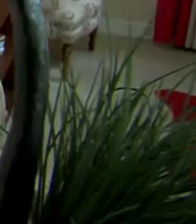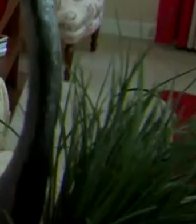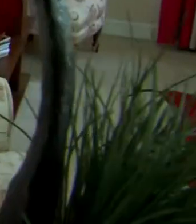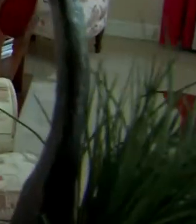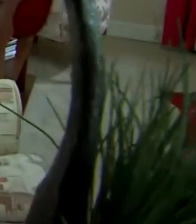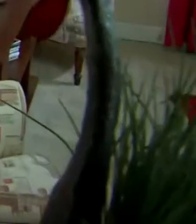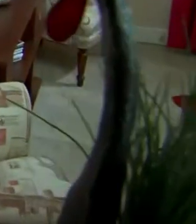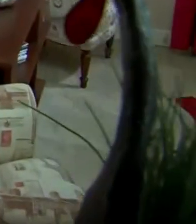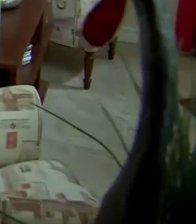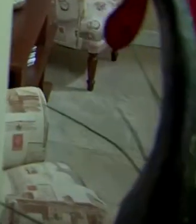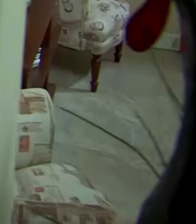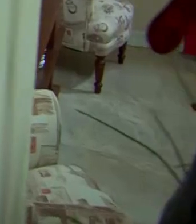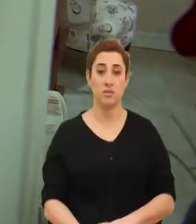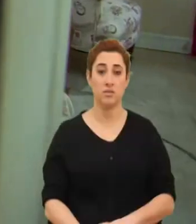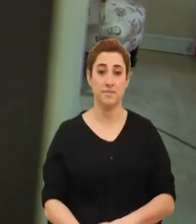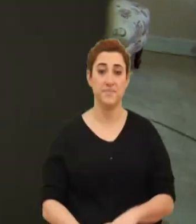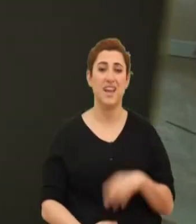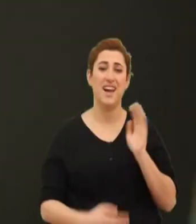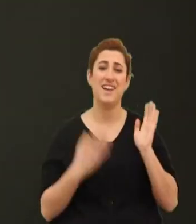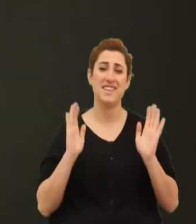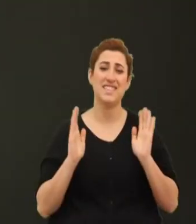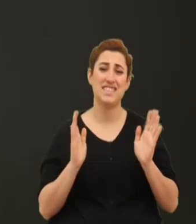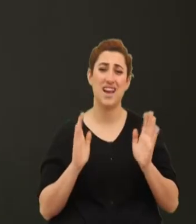Villanın salonu. Rüyam annesinin sırtını ovuyor.